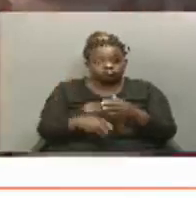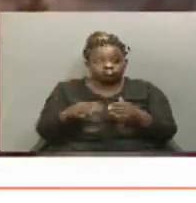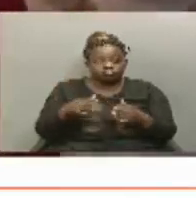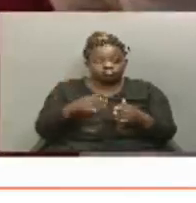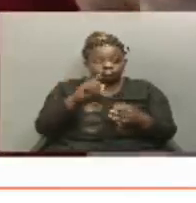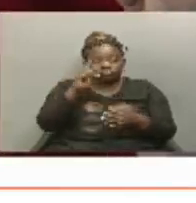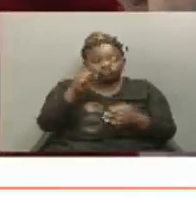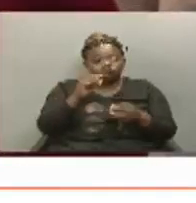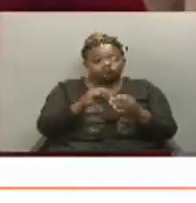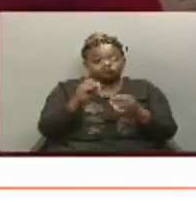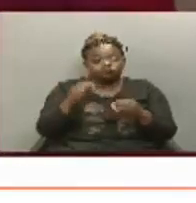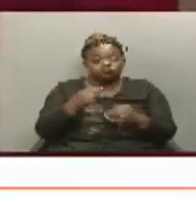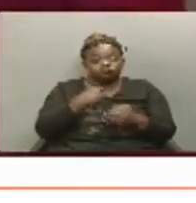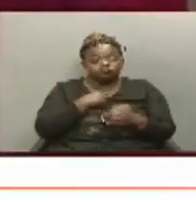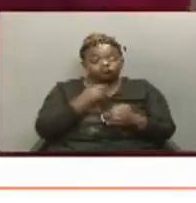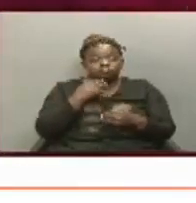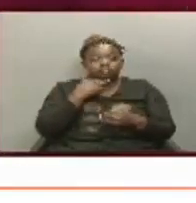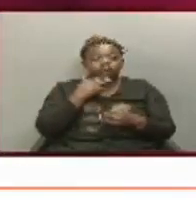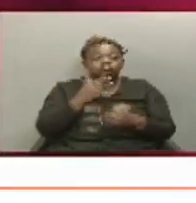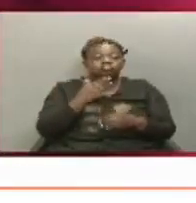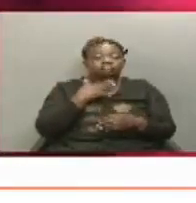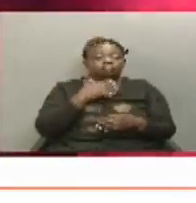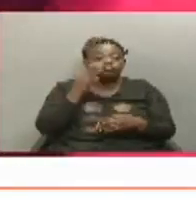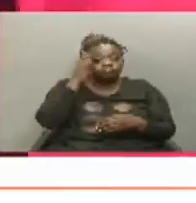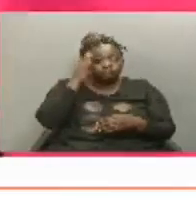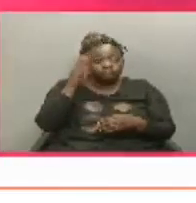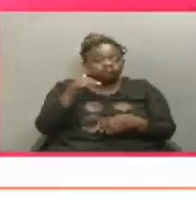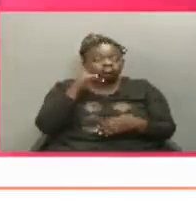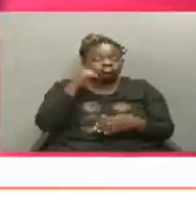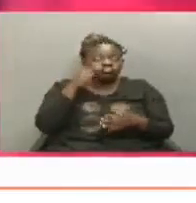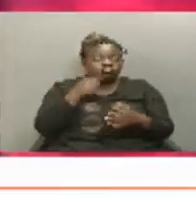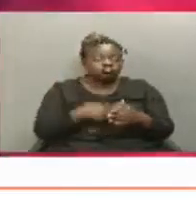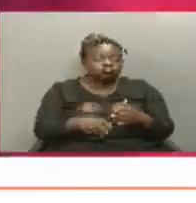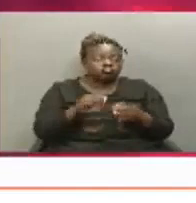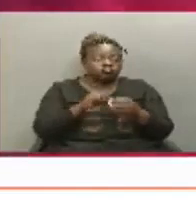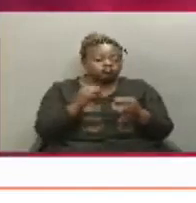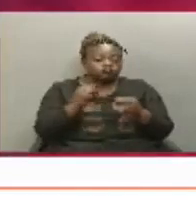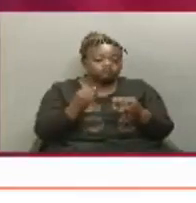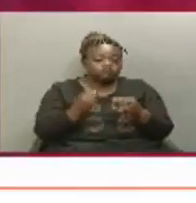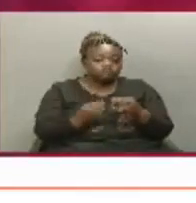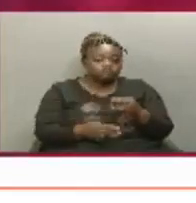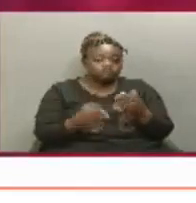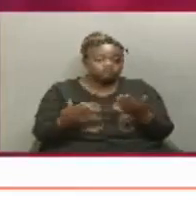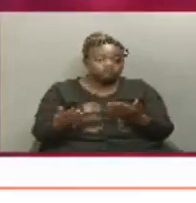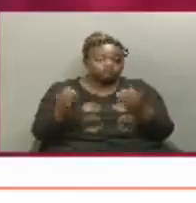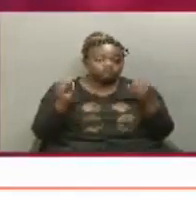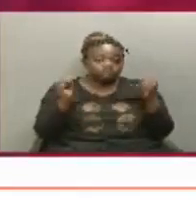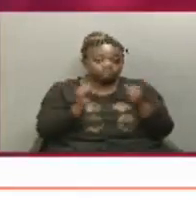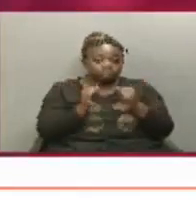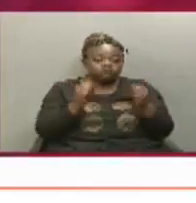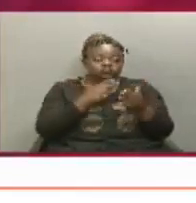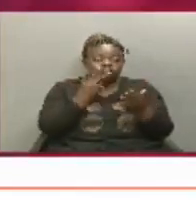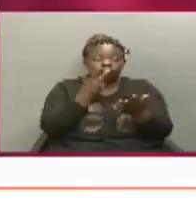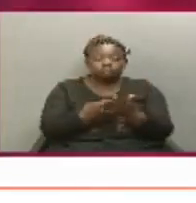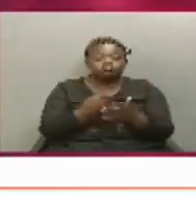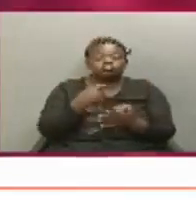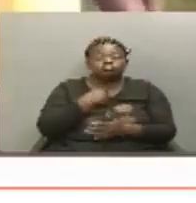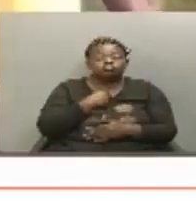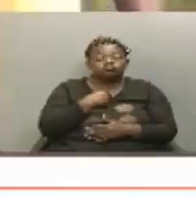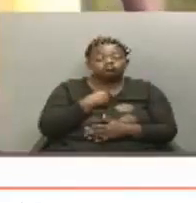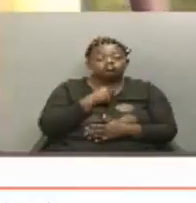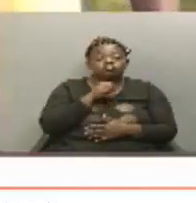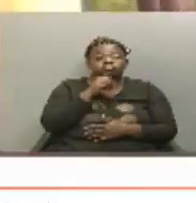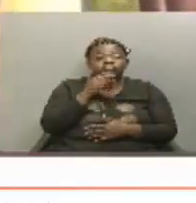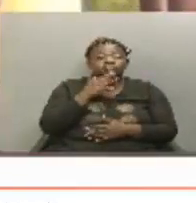y'omwana y'asoose saagala kumanya. Luli namukubira essimu ne mugamba nti omwana ali mulwadde baagala mmuwa kitanda yaŋŋamba saagala